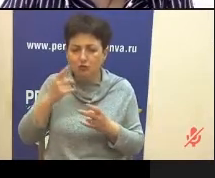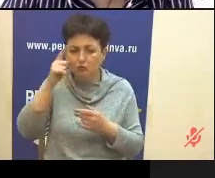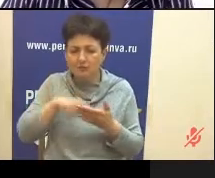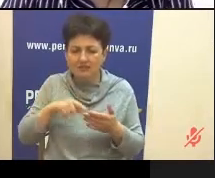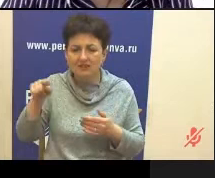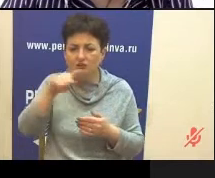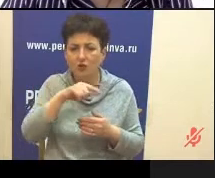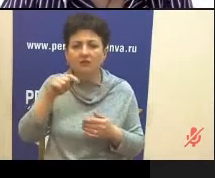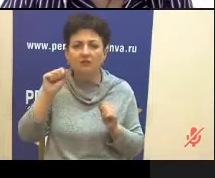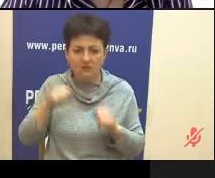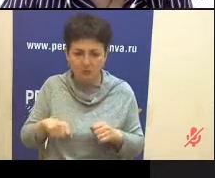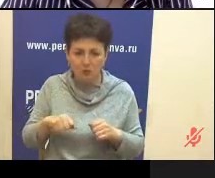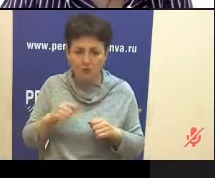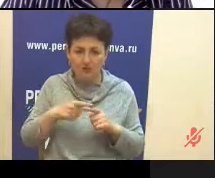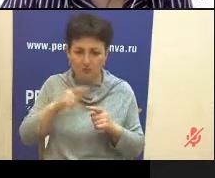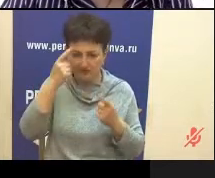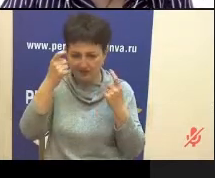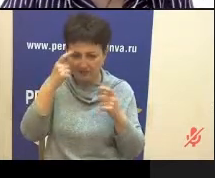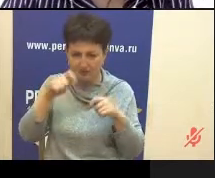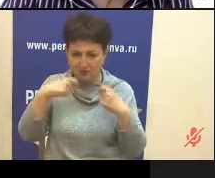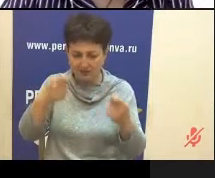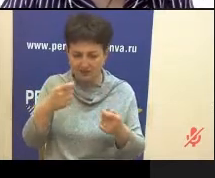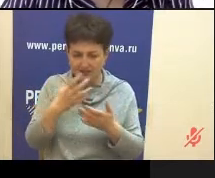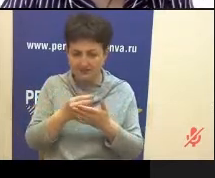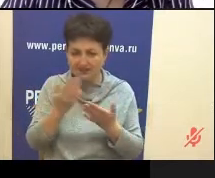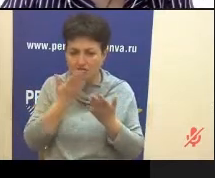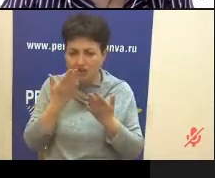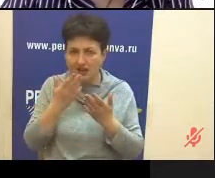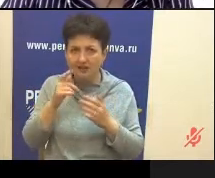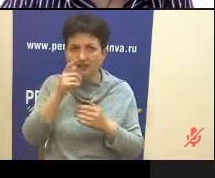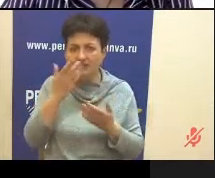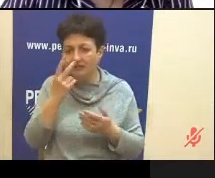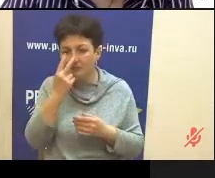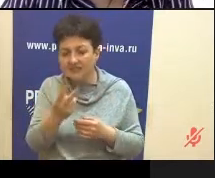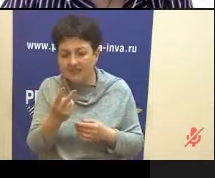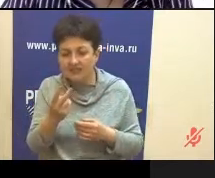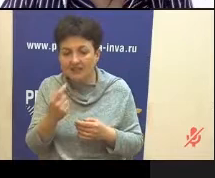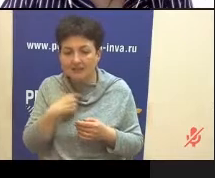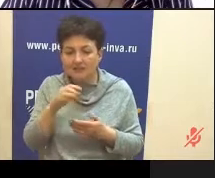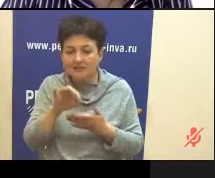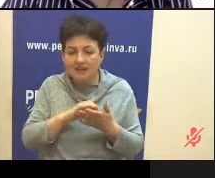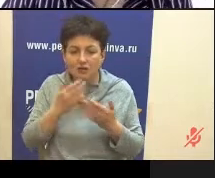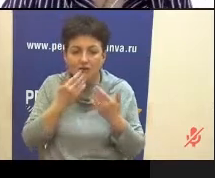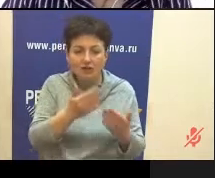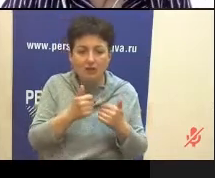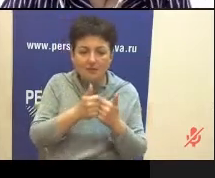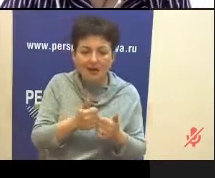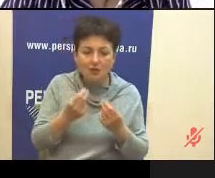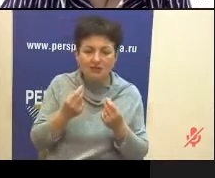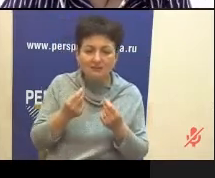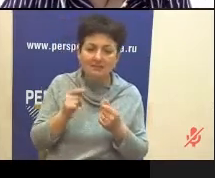информации, потому что нам важно убедиться, что они смогут эту информацию донести до своих читателей, зрителей, кого угодно. Мы